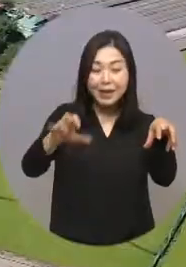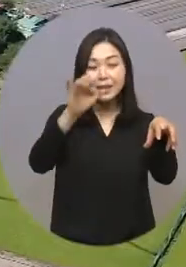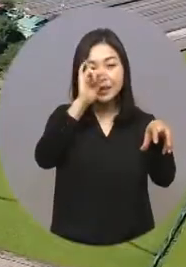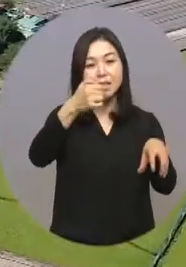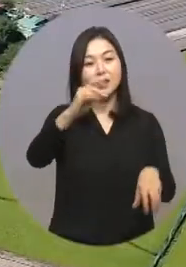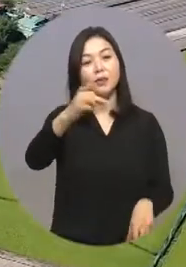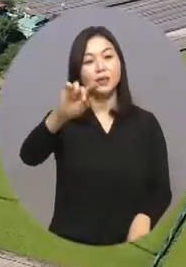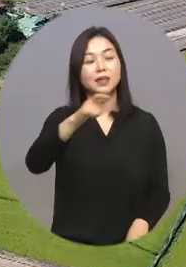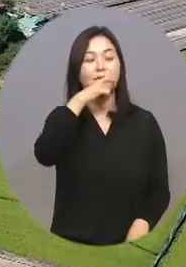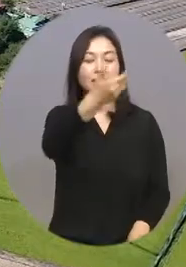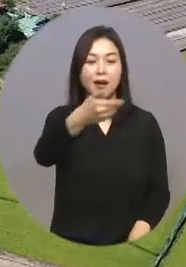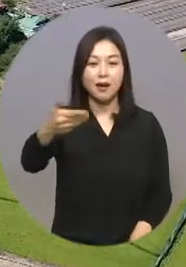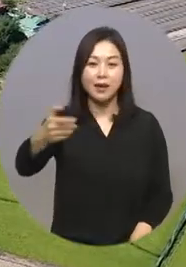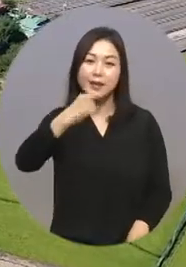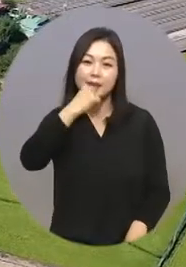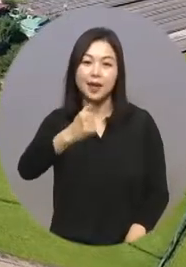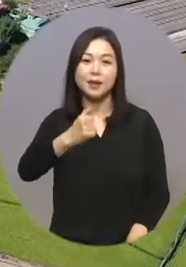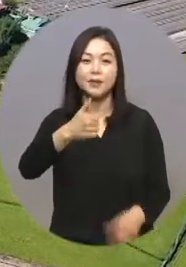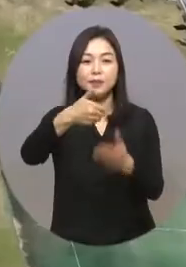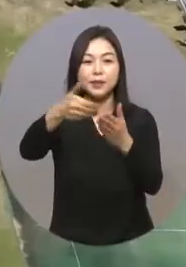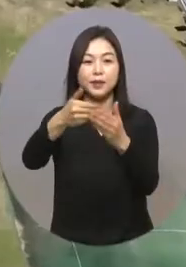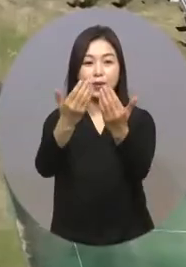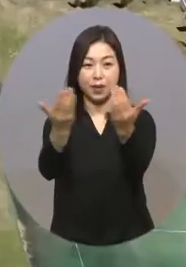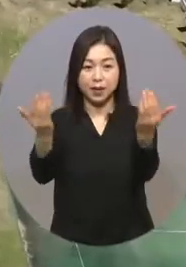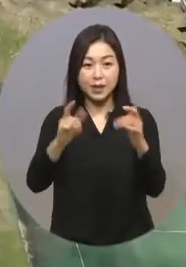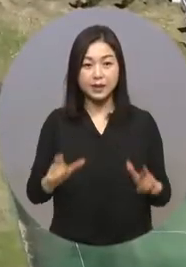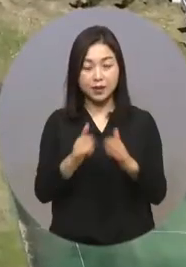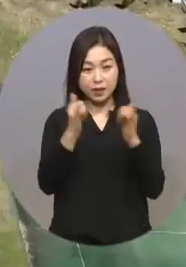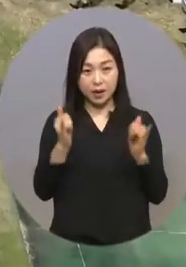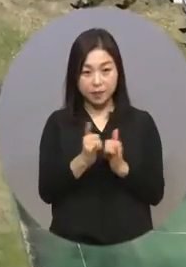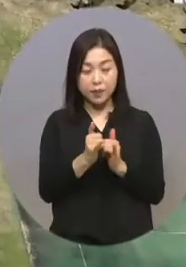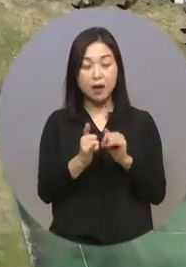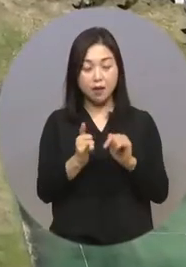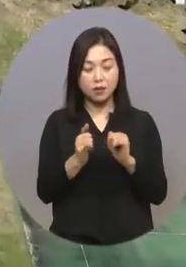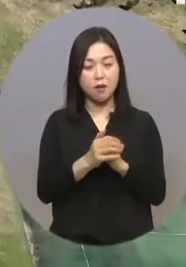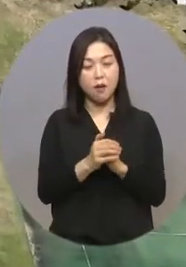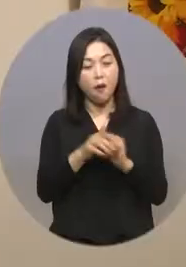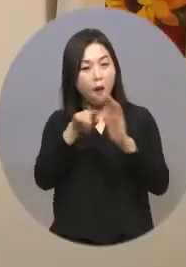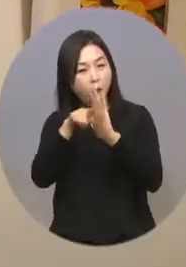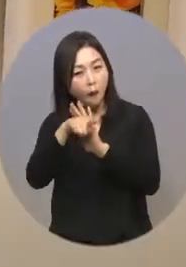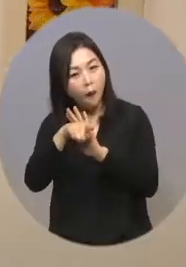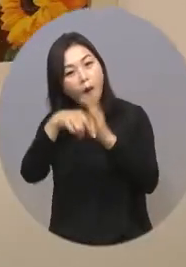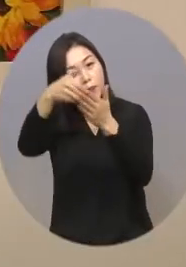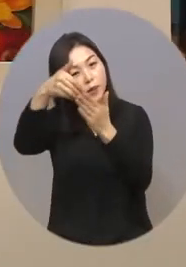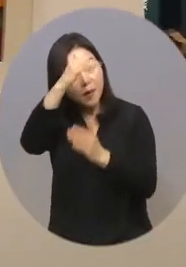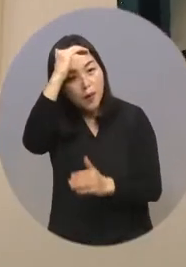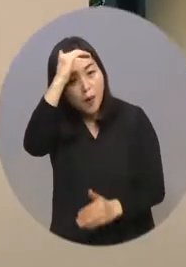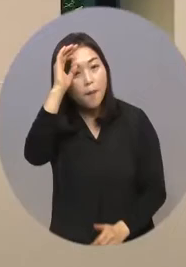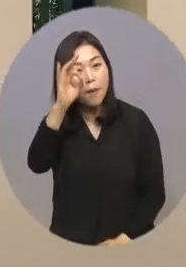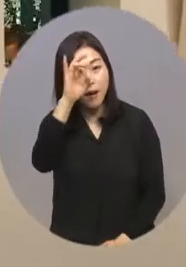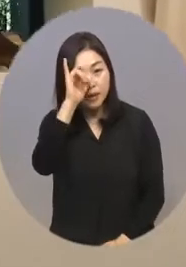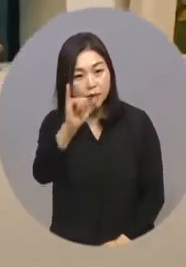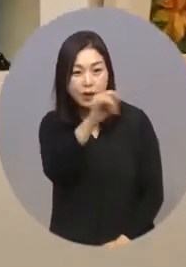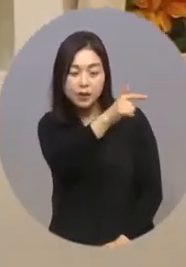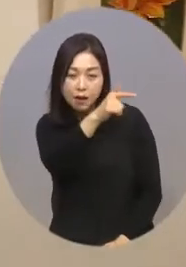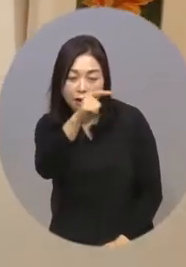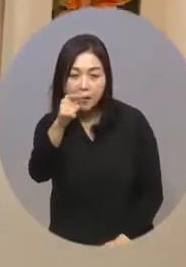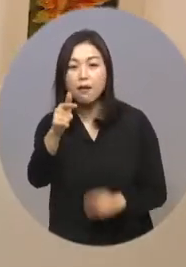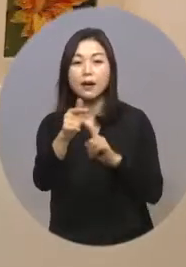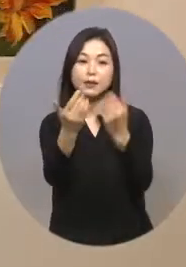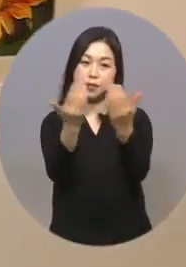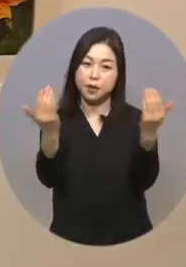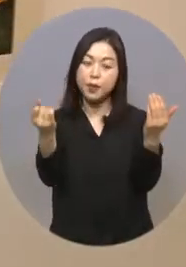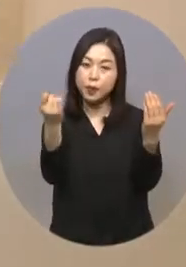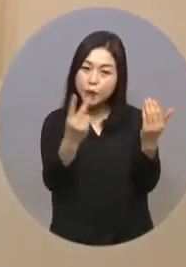은 지역 주민의 문화예술 향유 기회를 제공하고 있으며 앞으로도 다양하고 특별한 전시와 프로그램들이